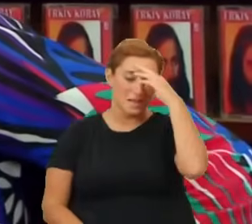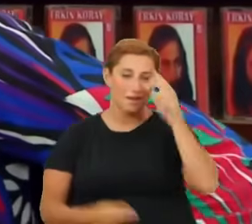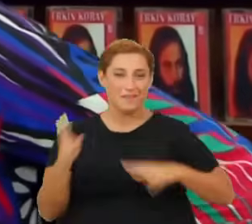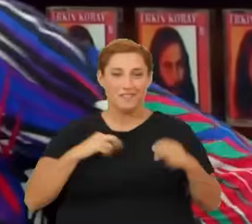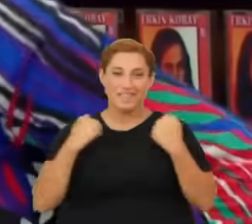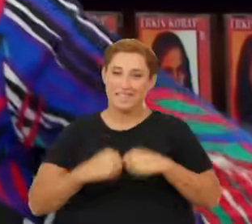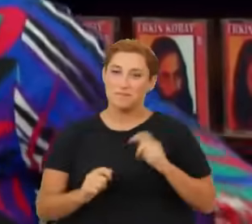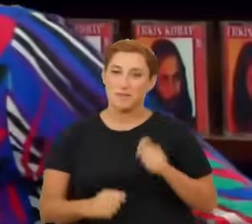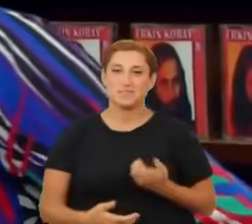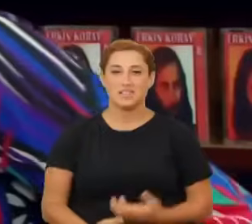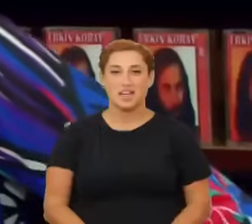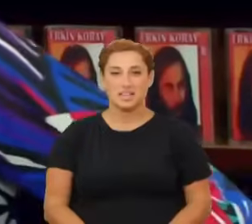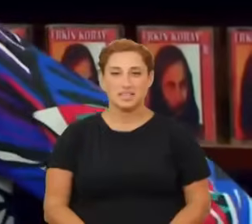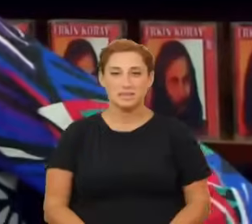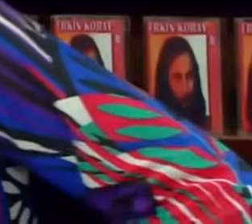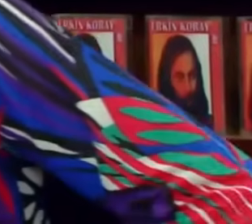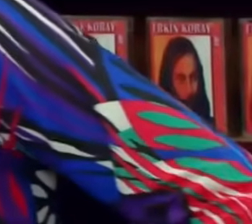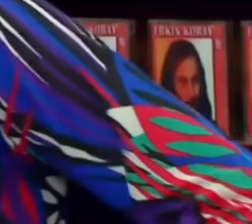Bayramlıklarımızı bir giysek.